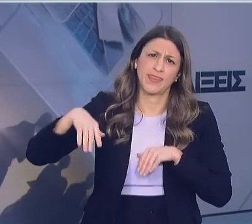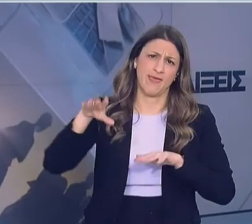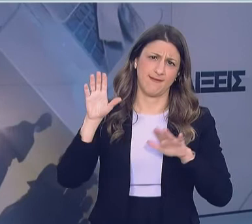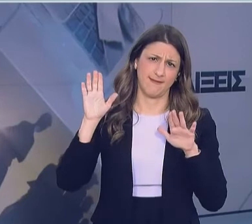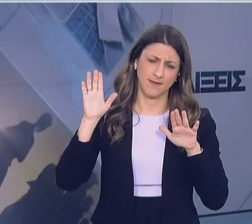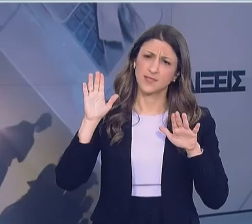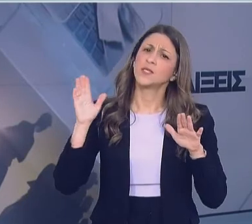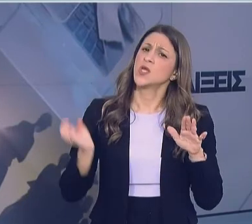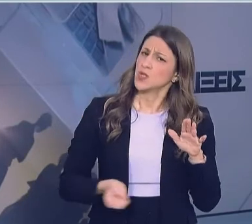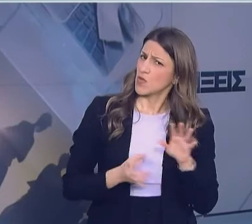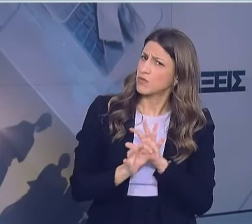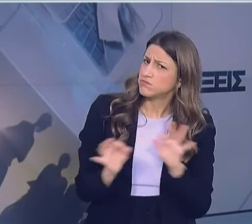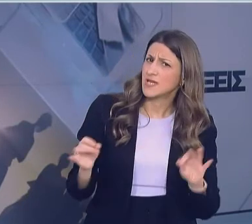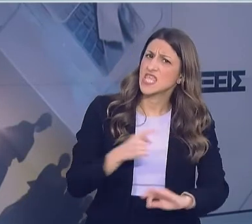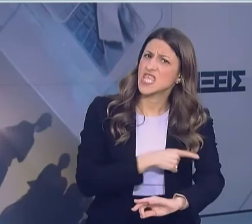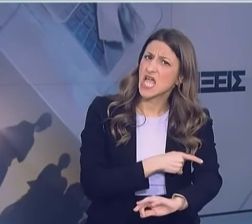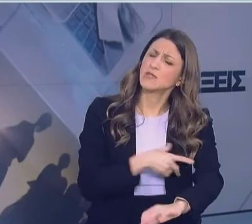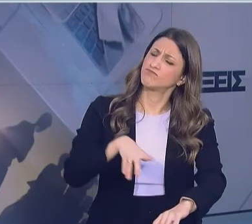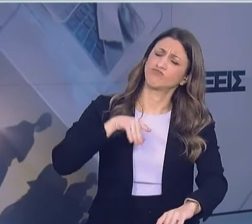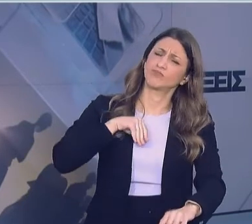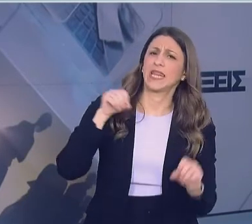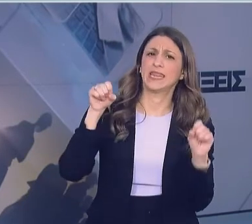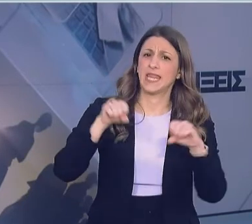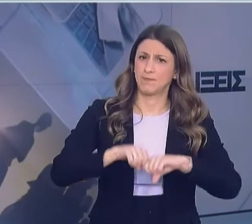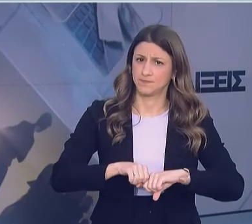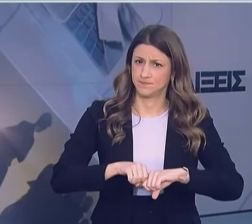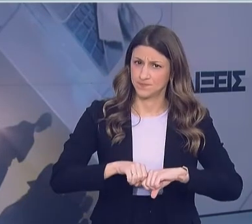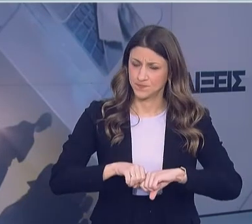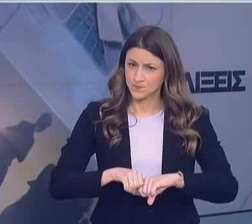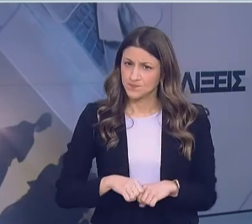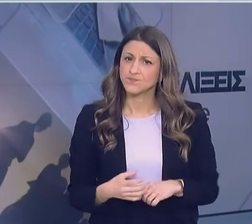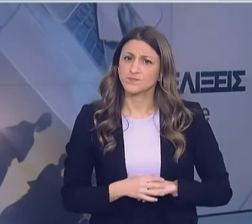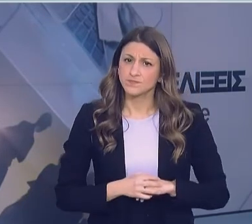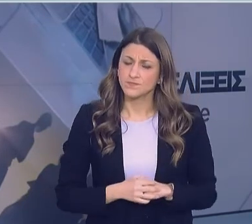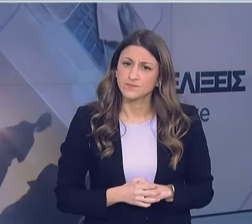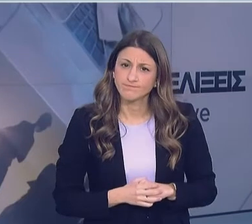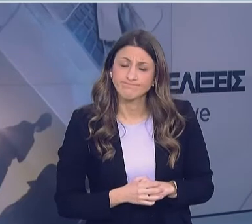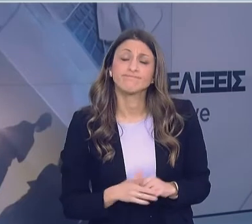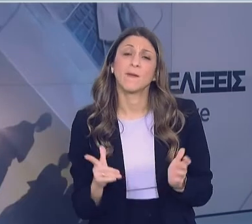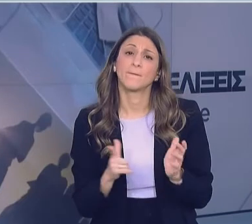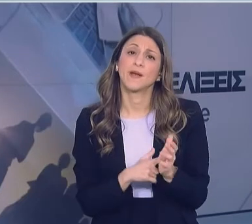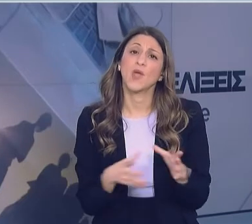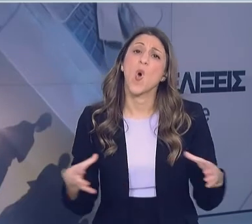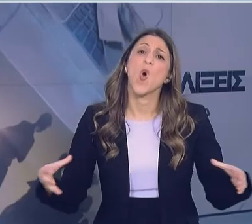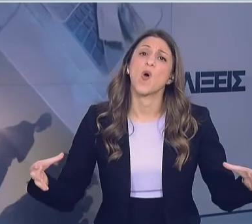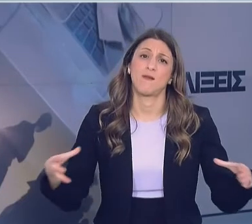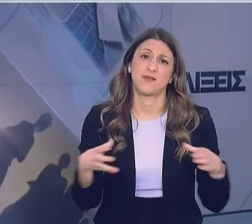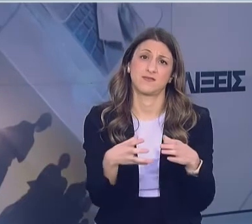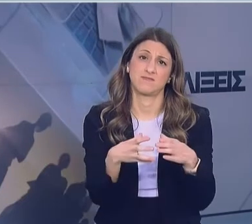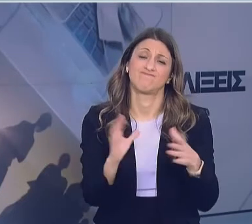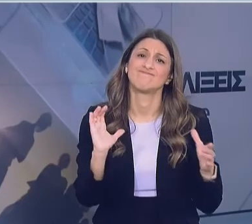μεγάλη στήριξη από τους οικείους ιατρικούς συλλόγους. Στη μάχη αυτή κατά του κορονοϊού πρέπει να είμαστε όλοι ενωμένοι, όλοι